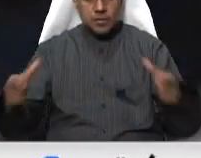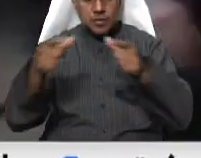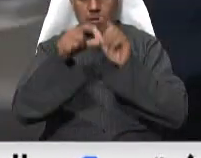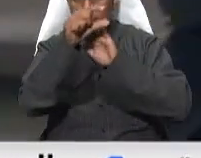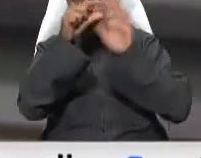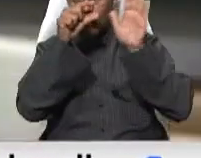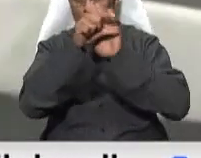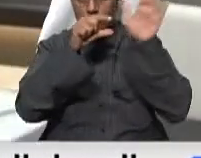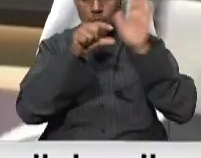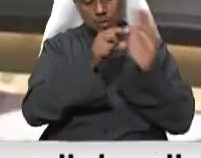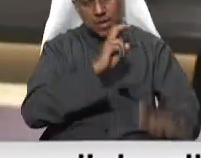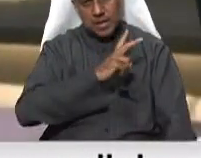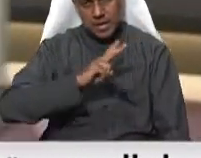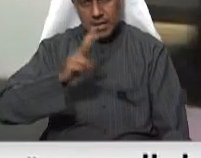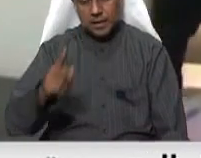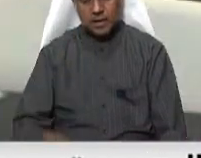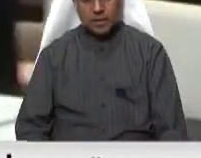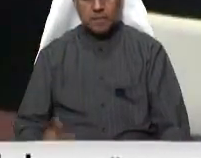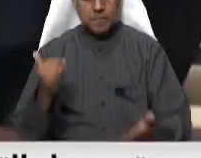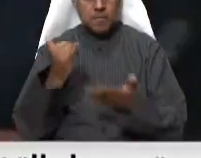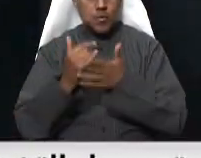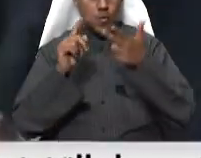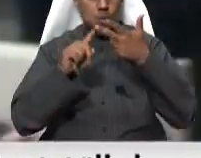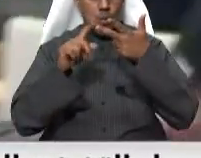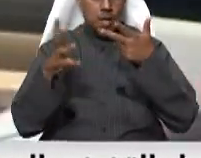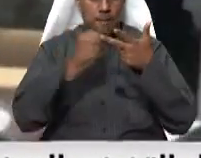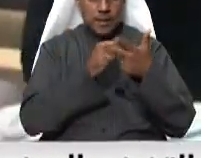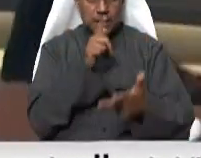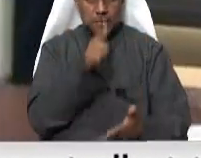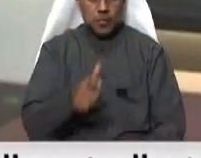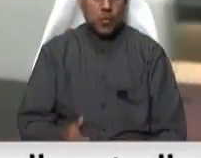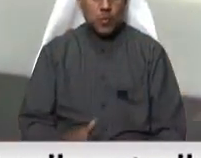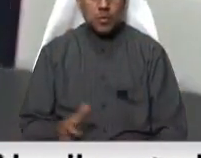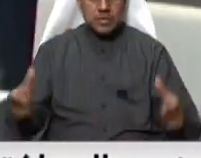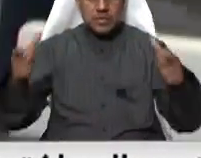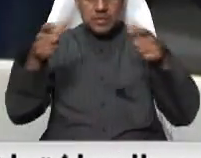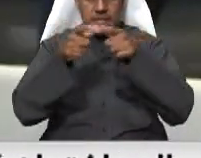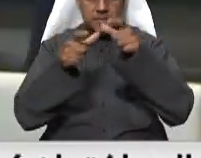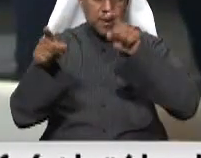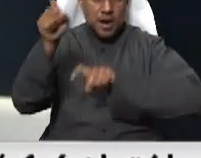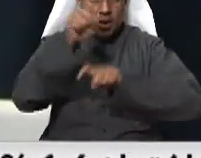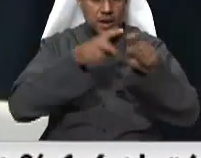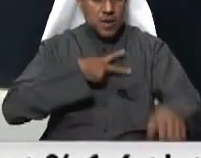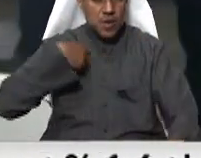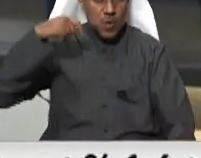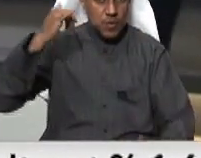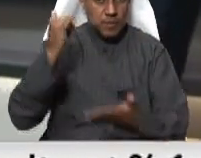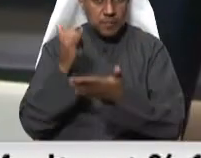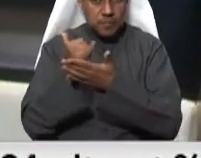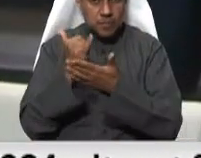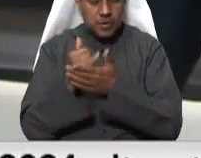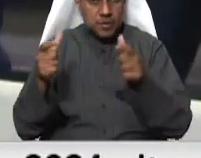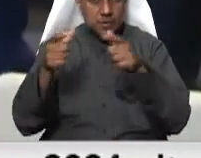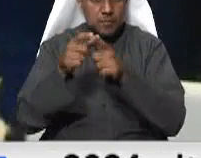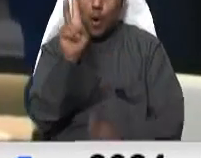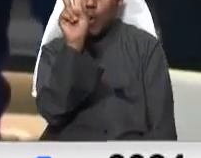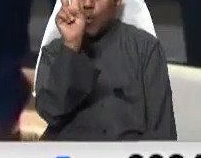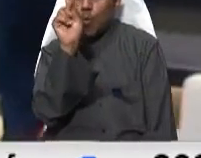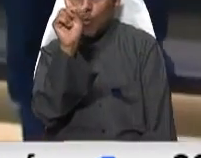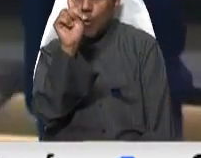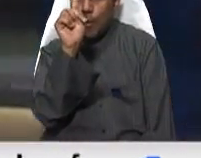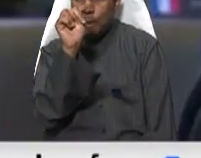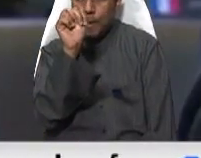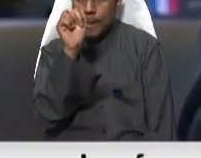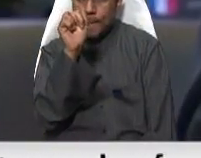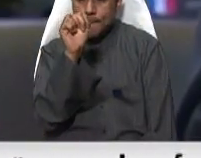وفي افتتاح الاجتماع أوضح الأمين العام للحلف يينس ستولتنبرغ أن الوزراء سيناقشون على مدى يومين مواصلة